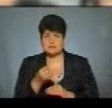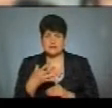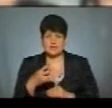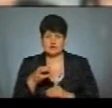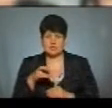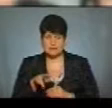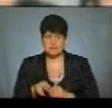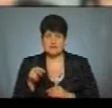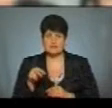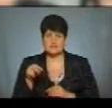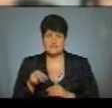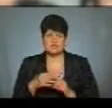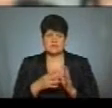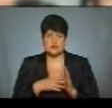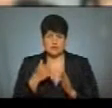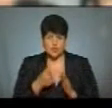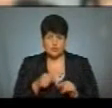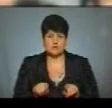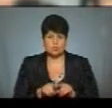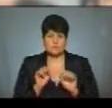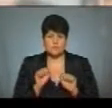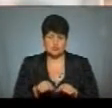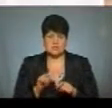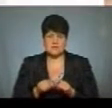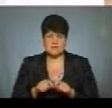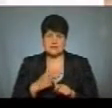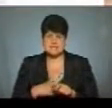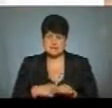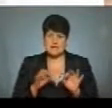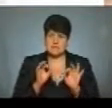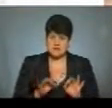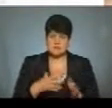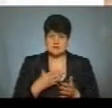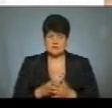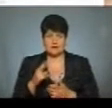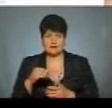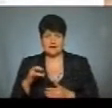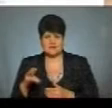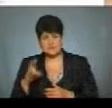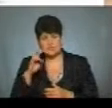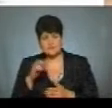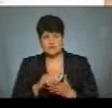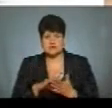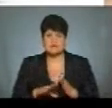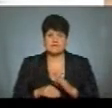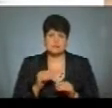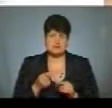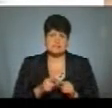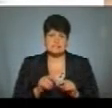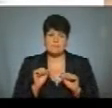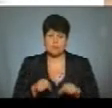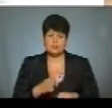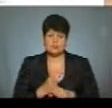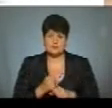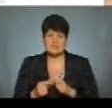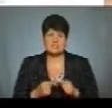пізніше 15 липня 2019 року. Також ви можете перевірити себе та правильність своїх даних в Державному реєстрі виборців. Це